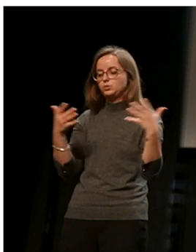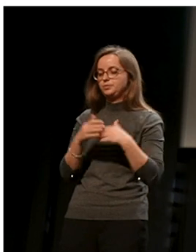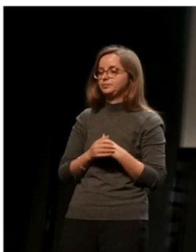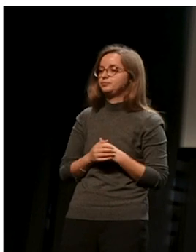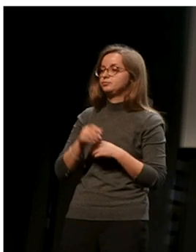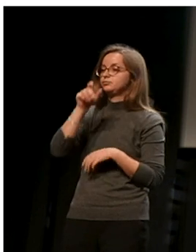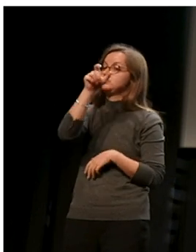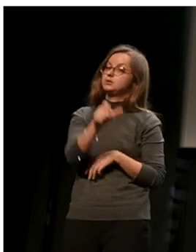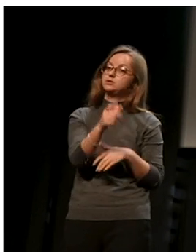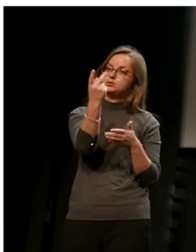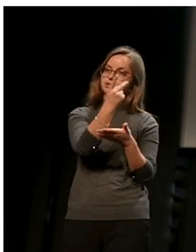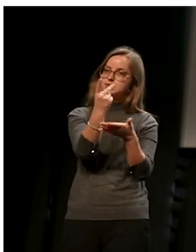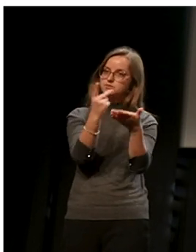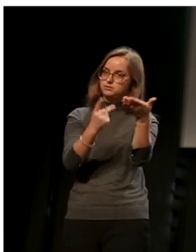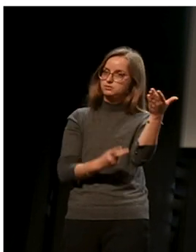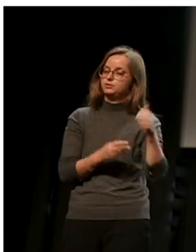illustrateur,